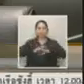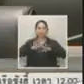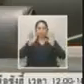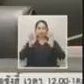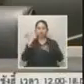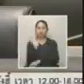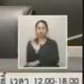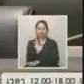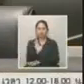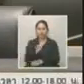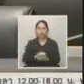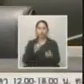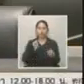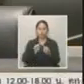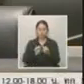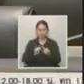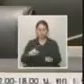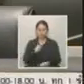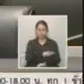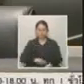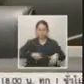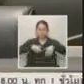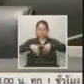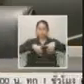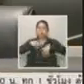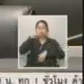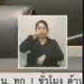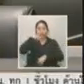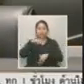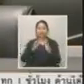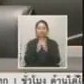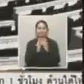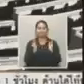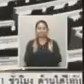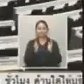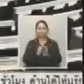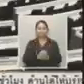งนี้เพื่อสุขภาพของพี่น้องประชาชนครับขอบพระคุณครับ ครับต่อไปครับ